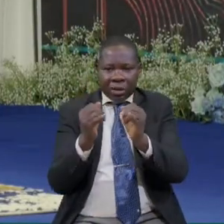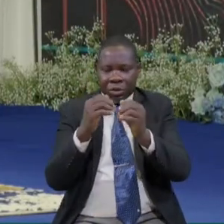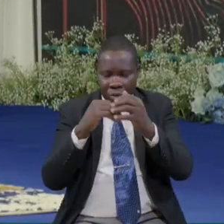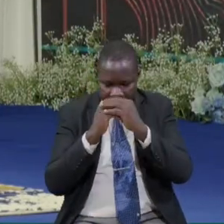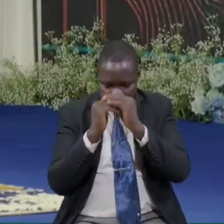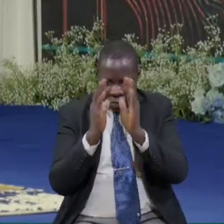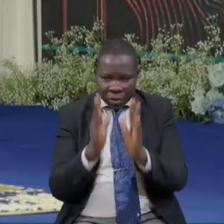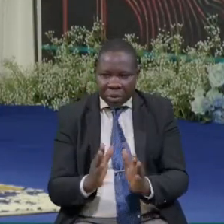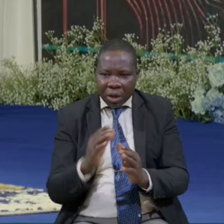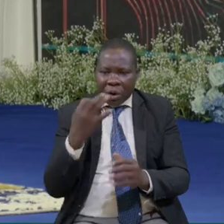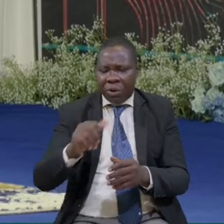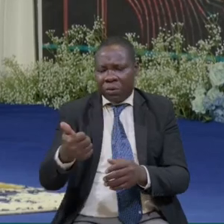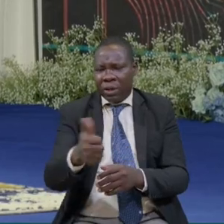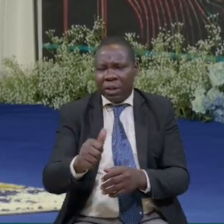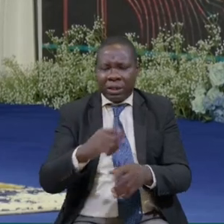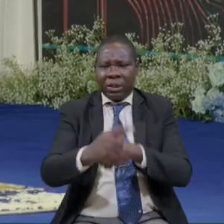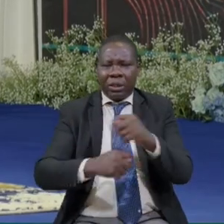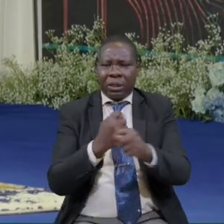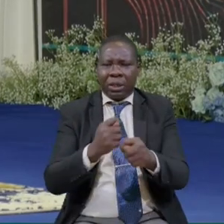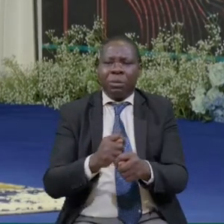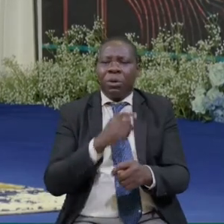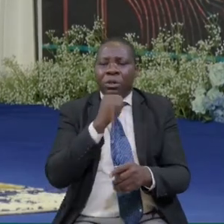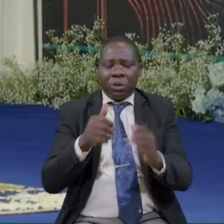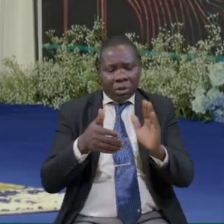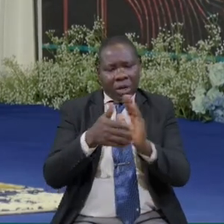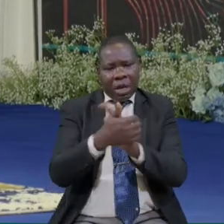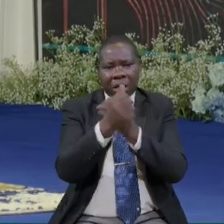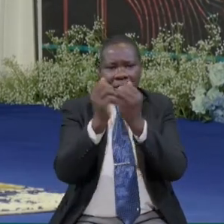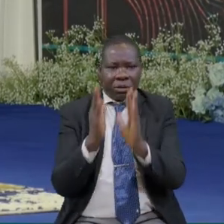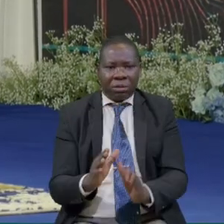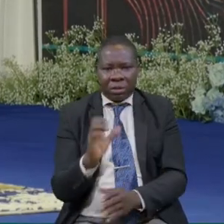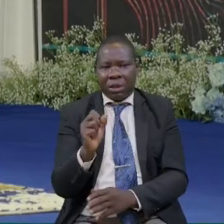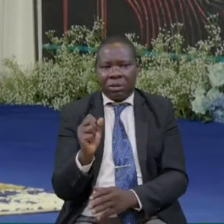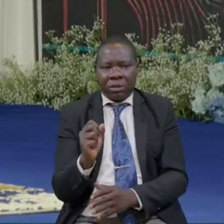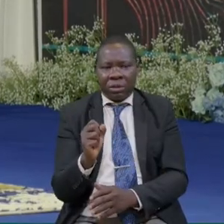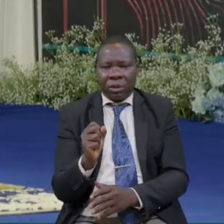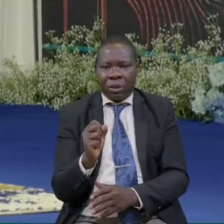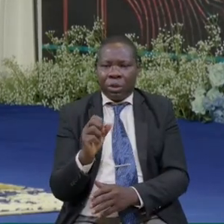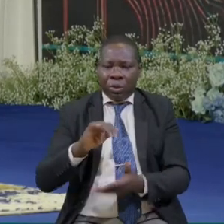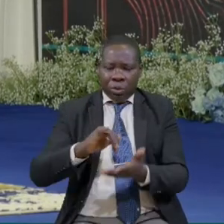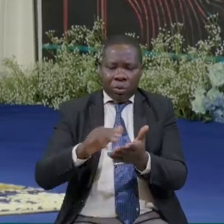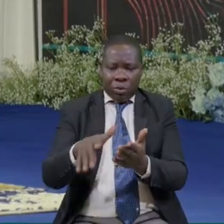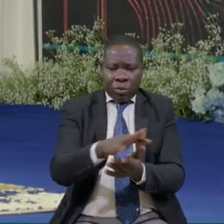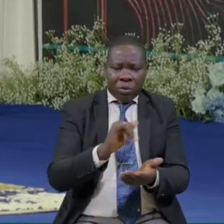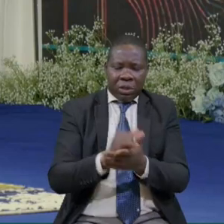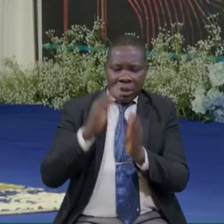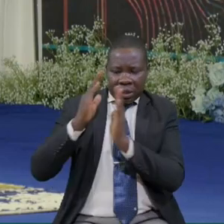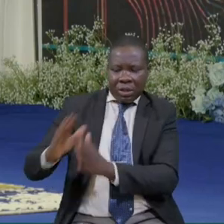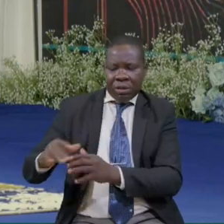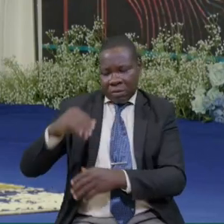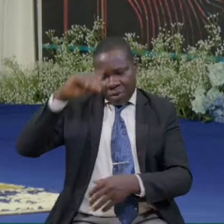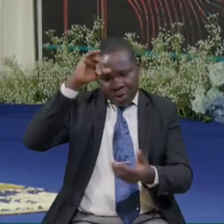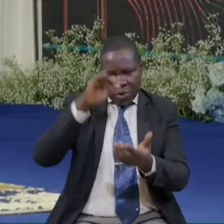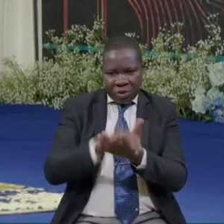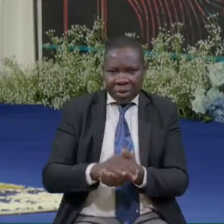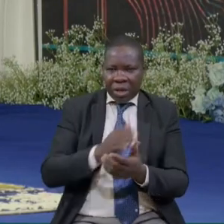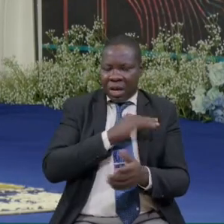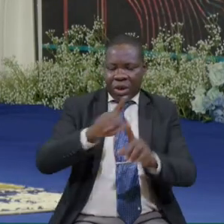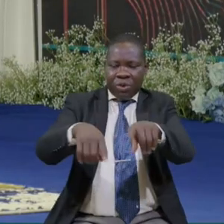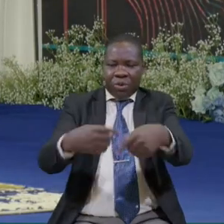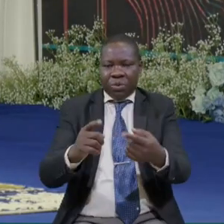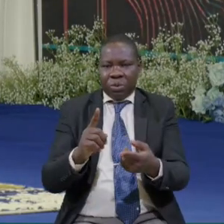toute forme d'idolâtrie, ni les adultères, ceux qui abandonnent leur mari et courent après